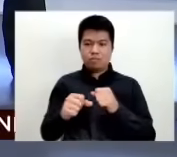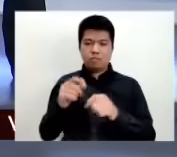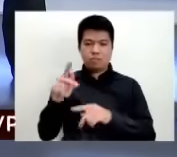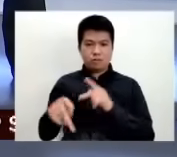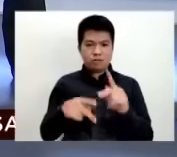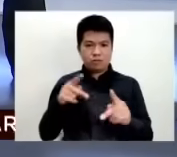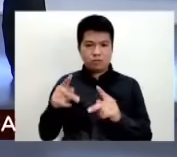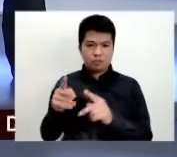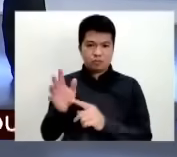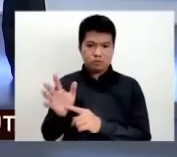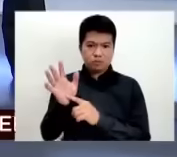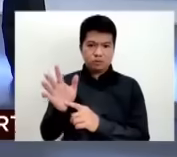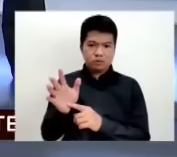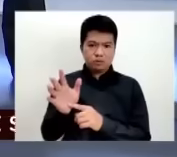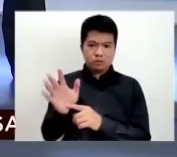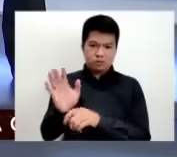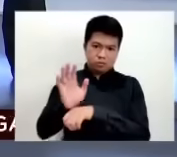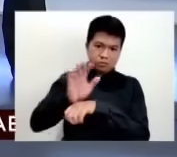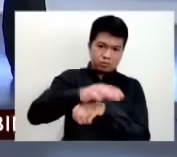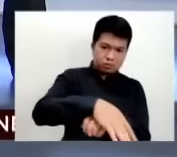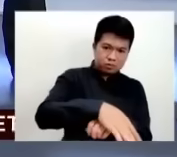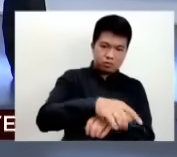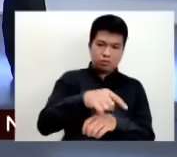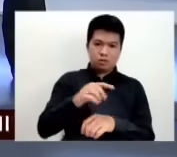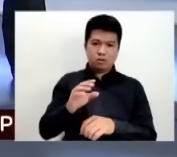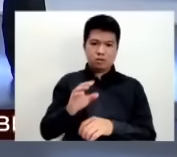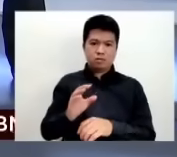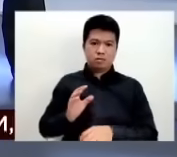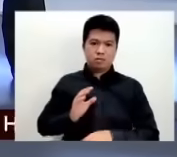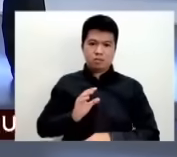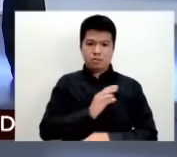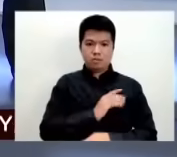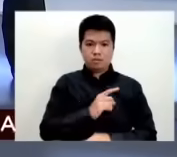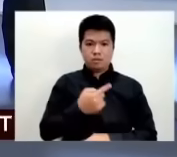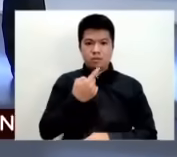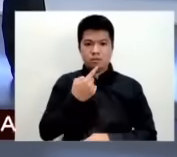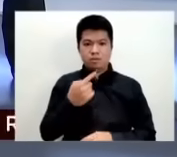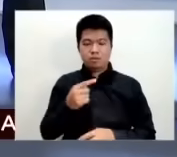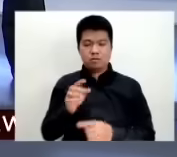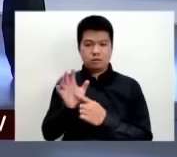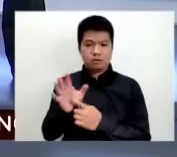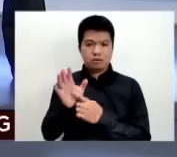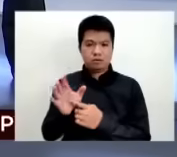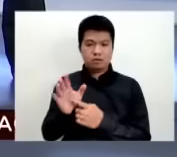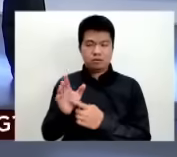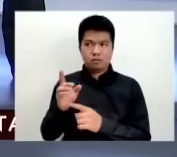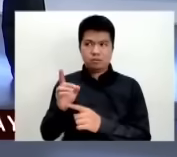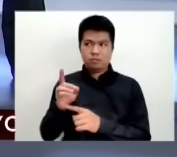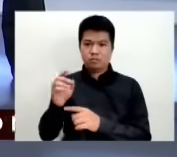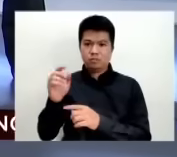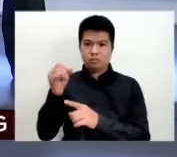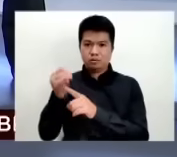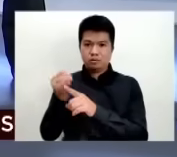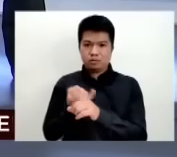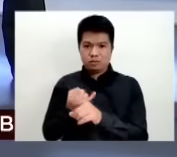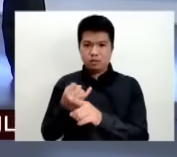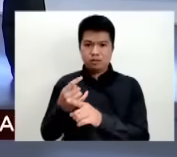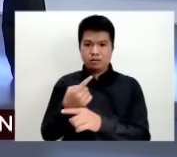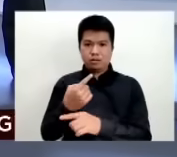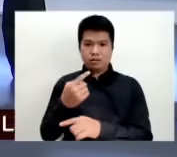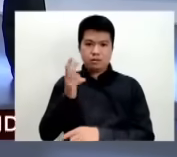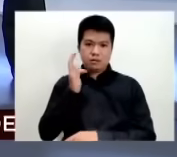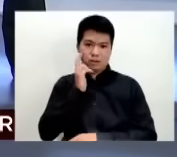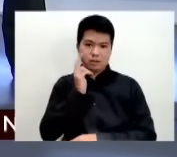moay itinutulak pailalim ng literato ng konggreso sa isang kontrobersyal na player rally sa Davao City Nong Enero binanat ni dating Pangulong Duterte